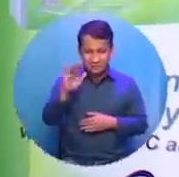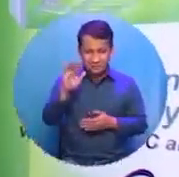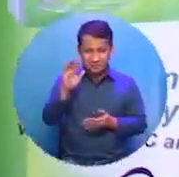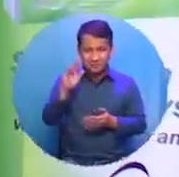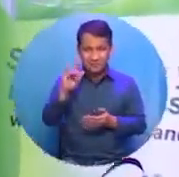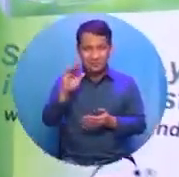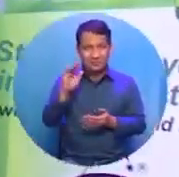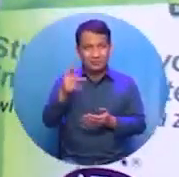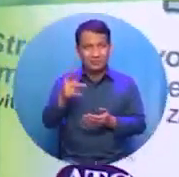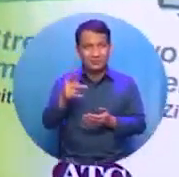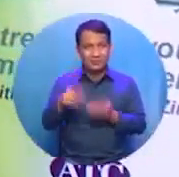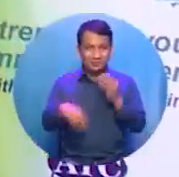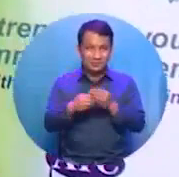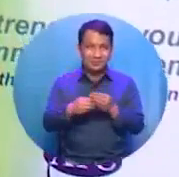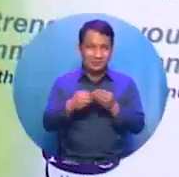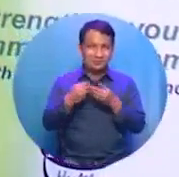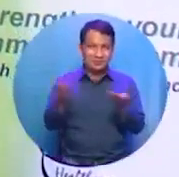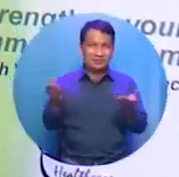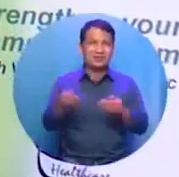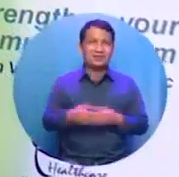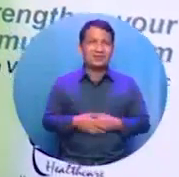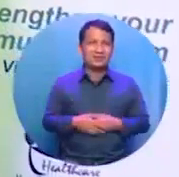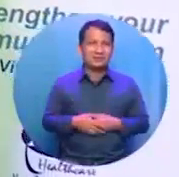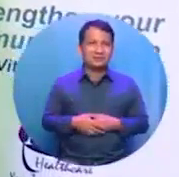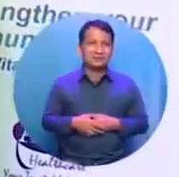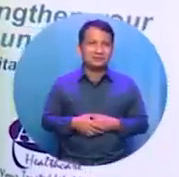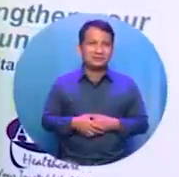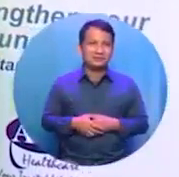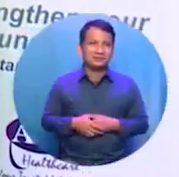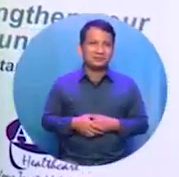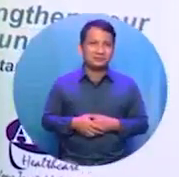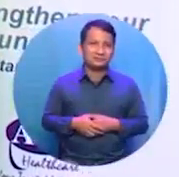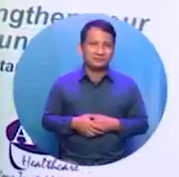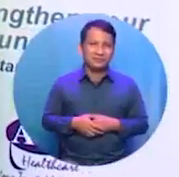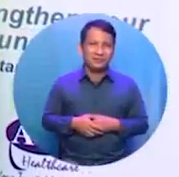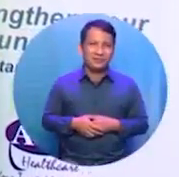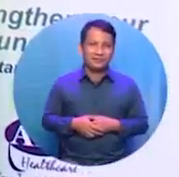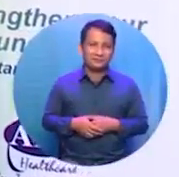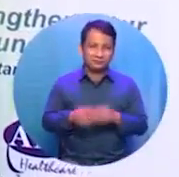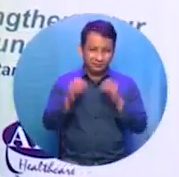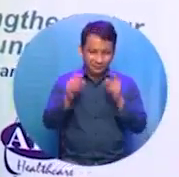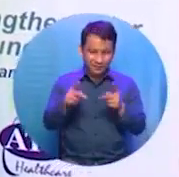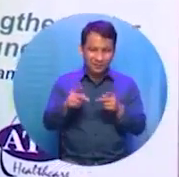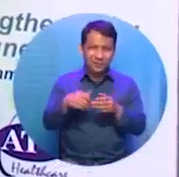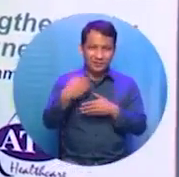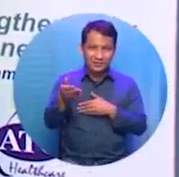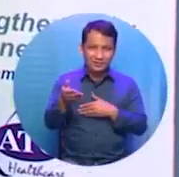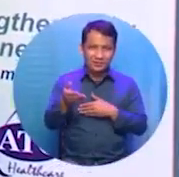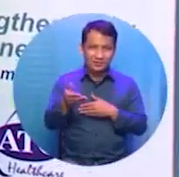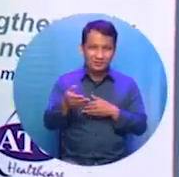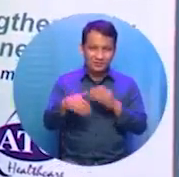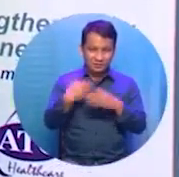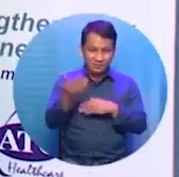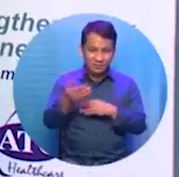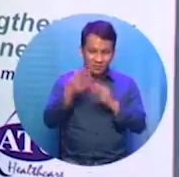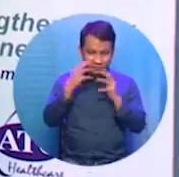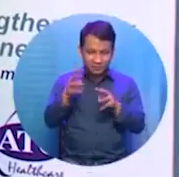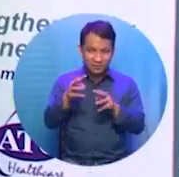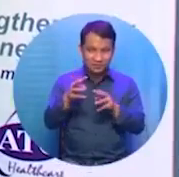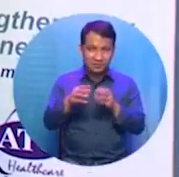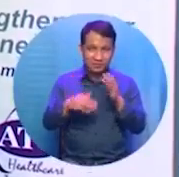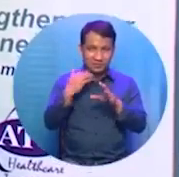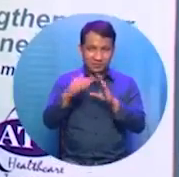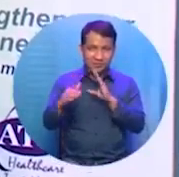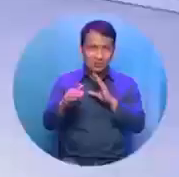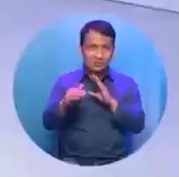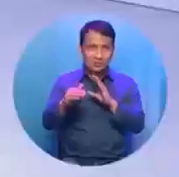Maraming salamat po. Hindi ko po talaga inaakala, sir. Makitibi ako. Ayun. Ma'am, matitibi ka pa ulit dahil pagkatapos ito, i-upload